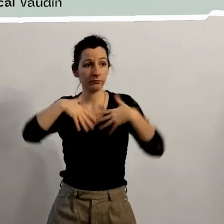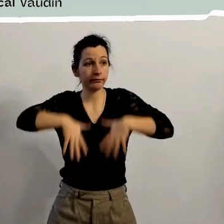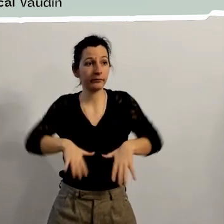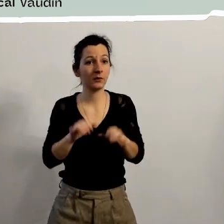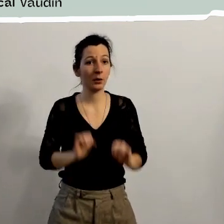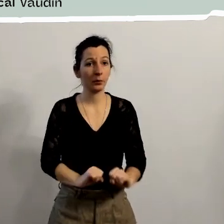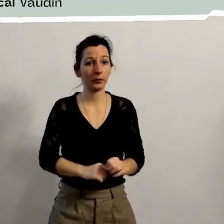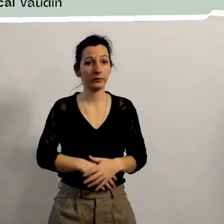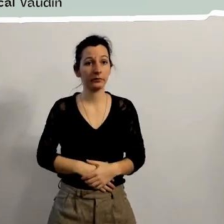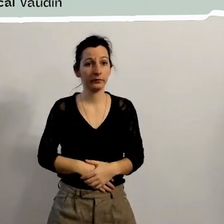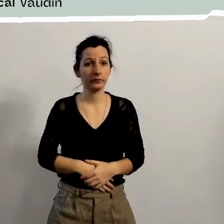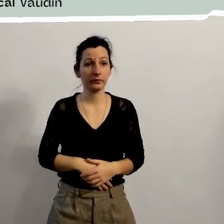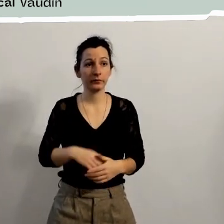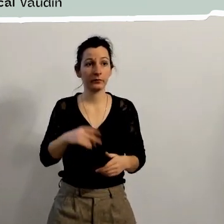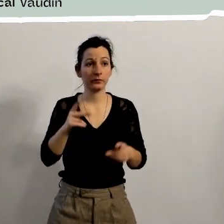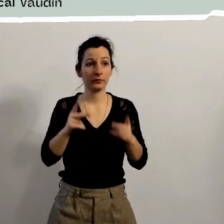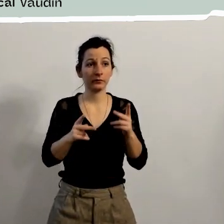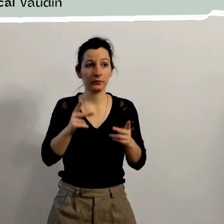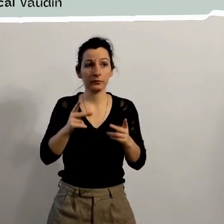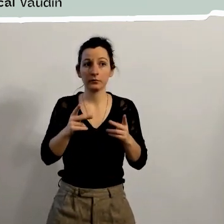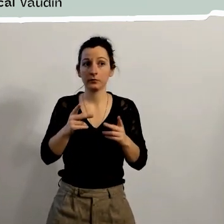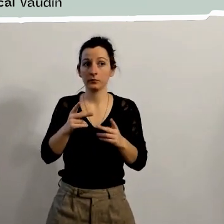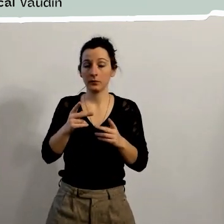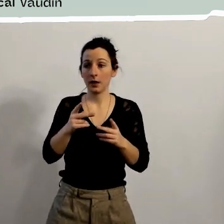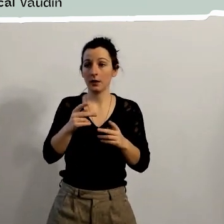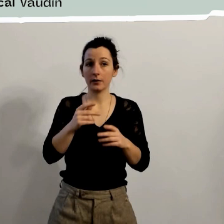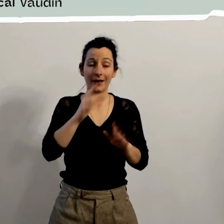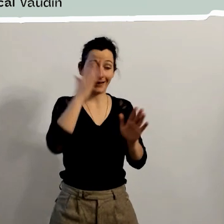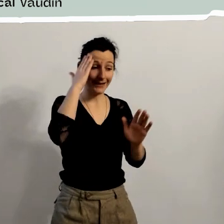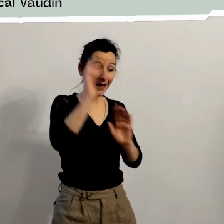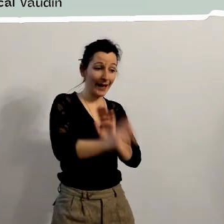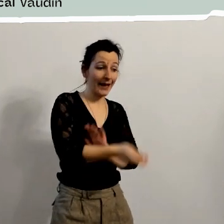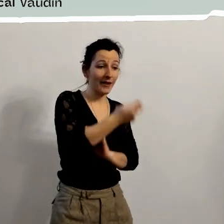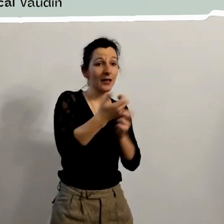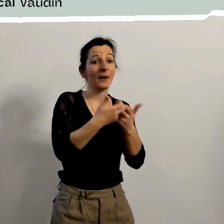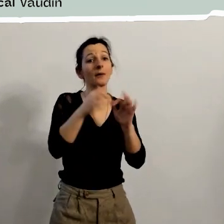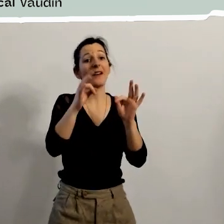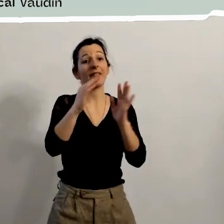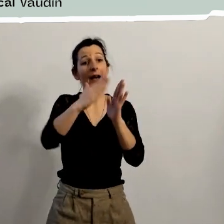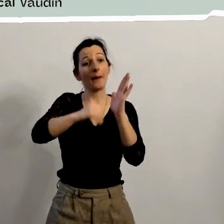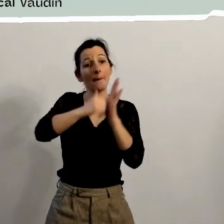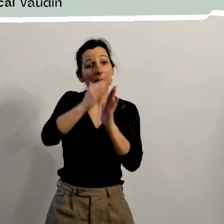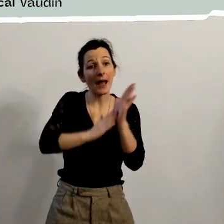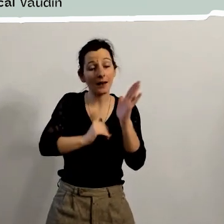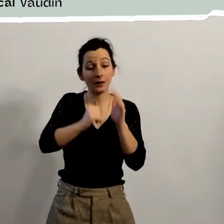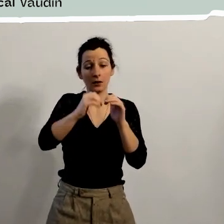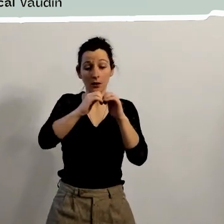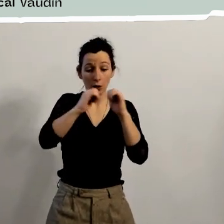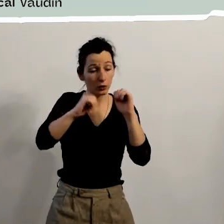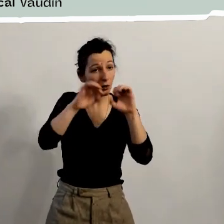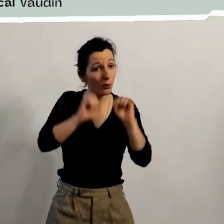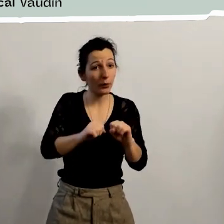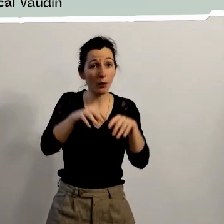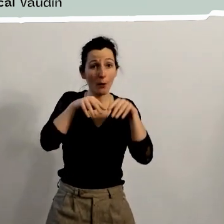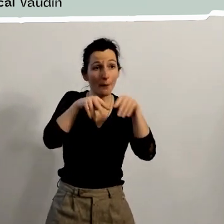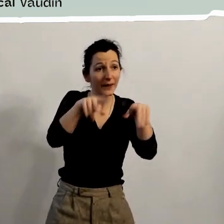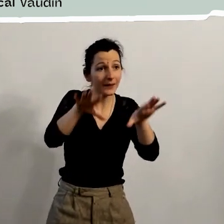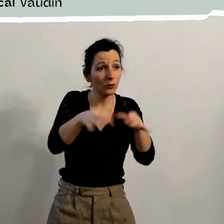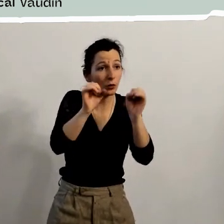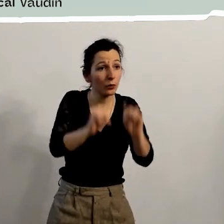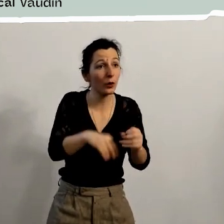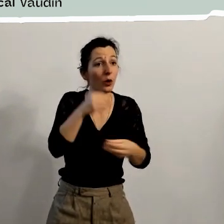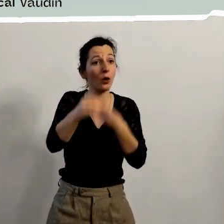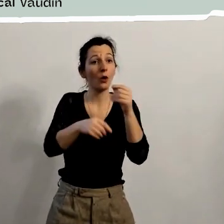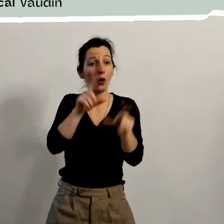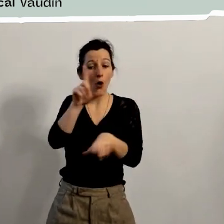mangeant les animaux que l'on élève pour. On sait que dans le miel, il y a des pesticides. On sait que dans les plantes